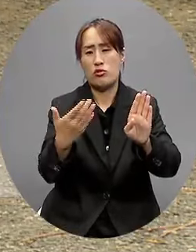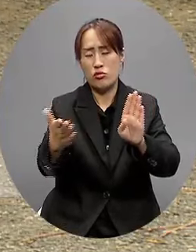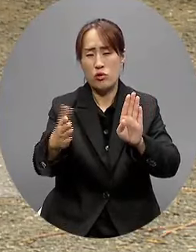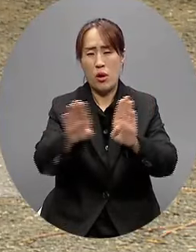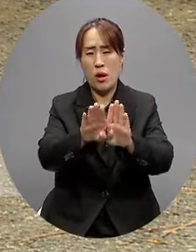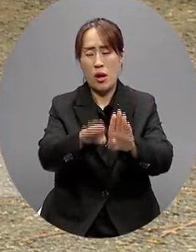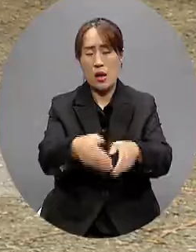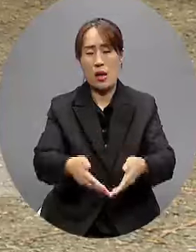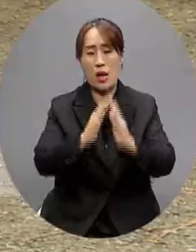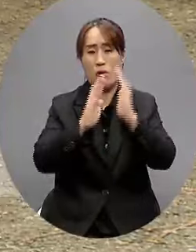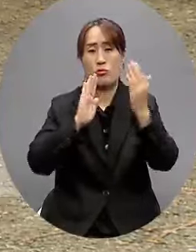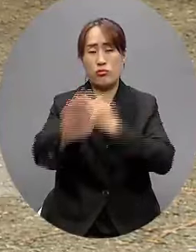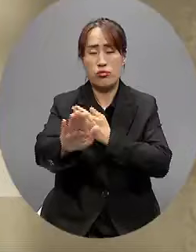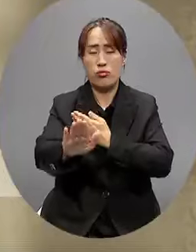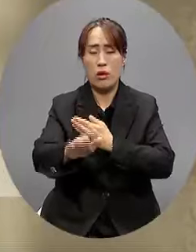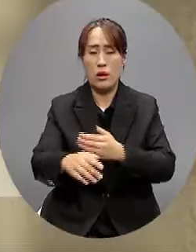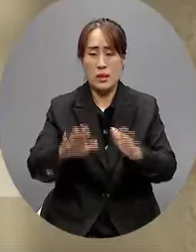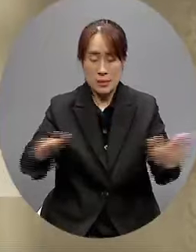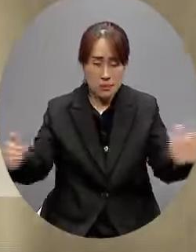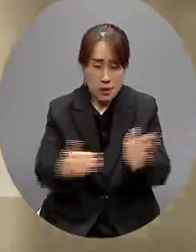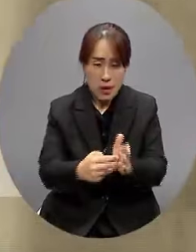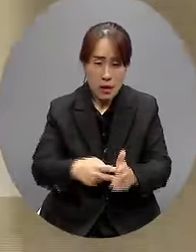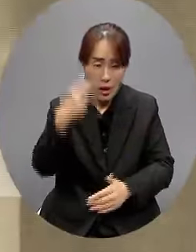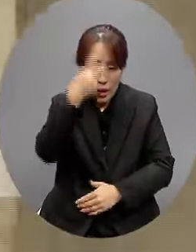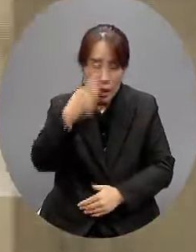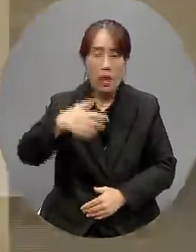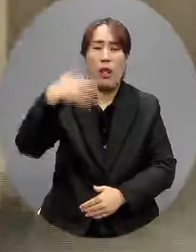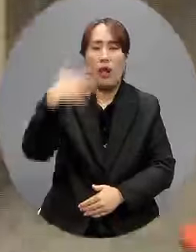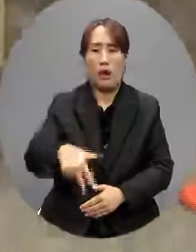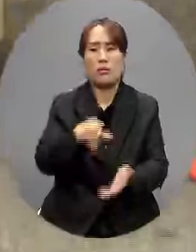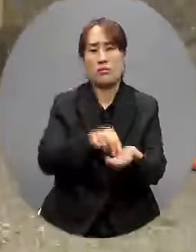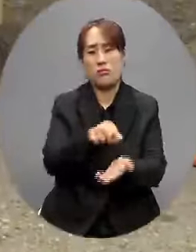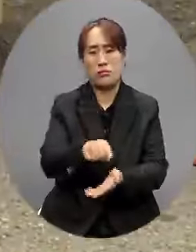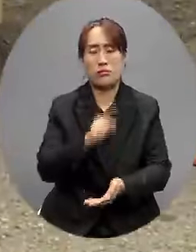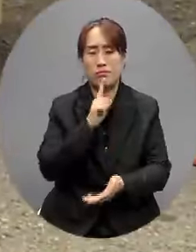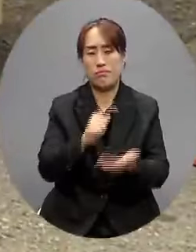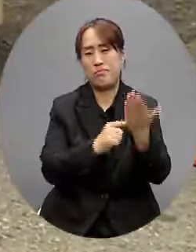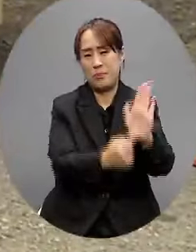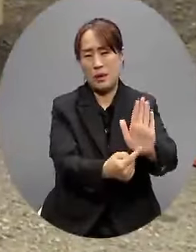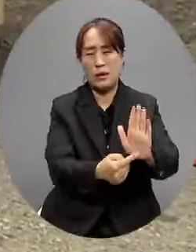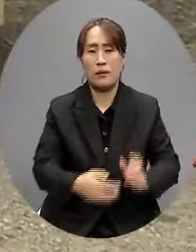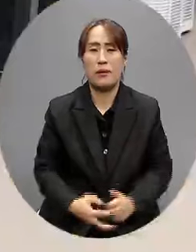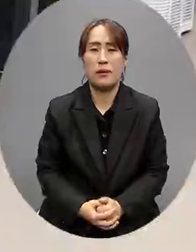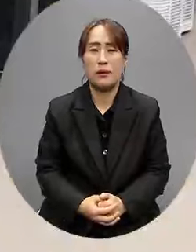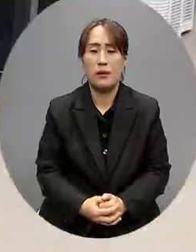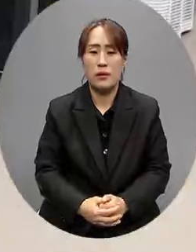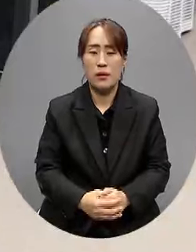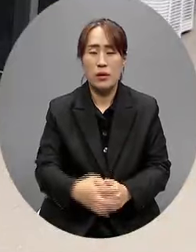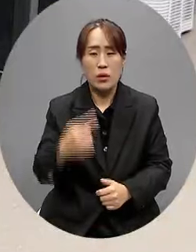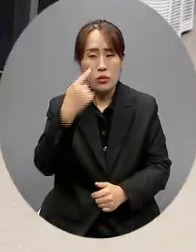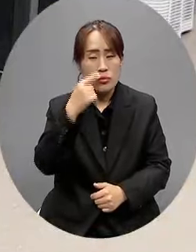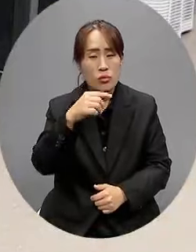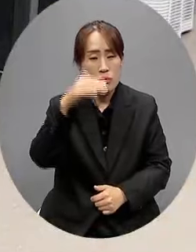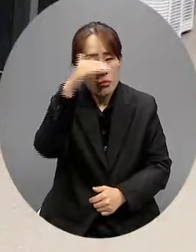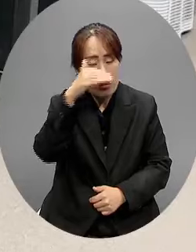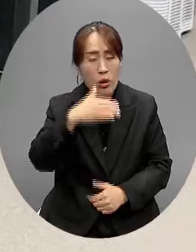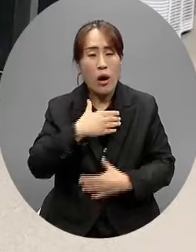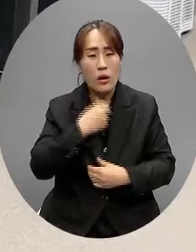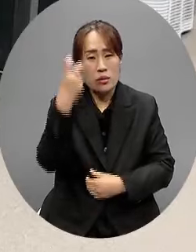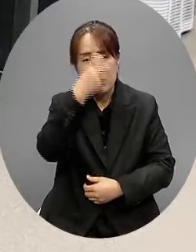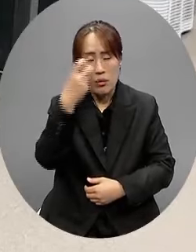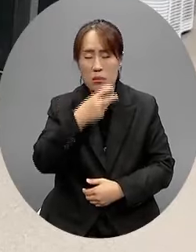때 설치된 이후 단 한 번도 점검받지 않았다는 게 경찰의 설명입니다. 육안으로 둘러본 정도는